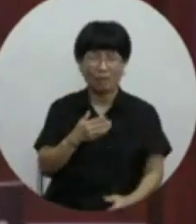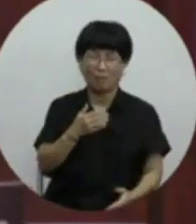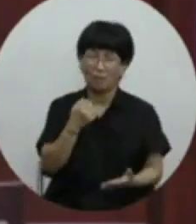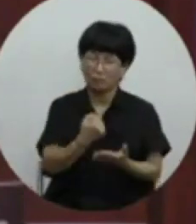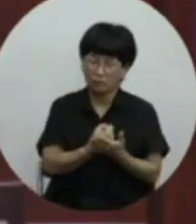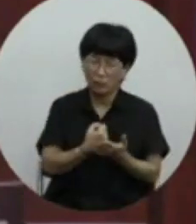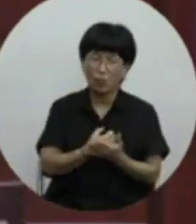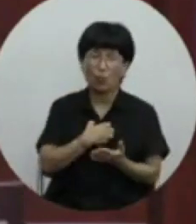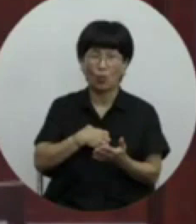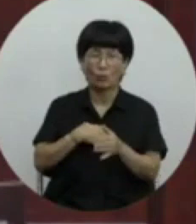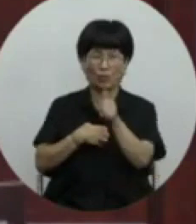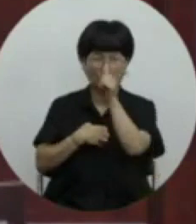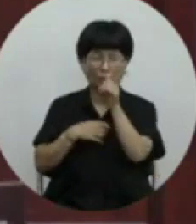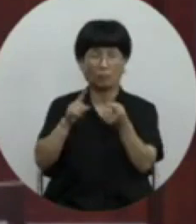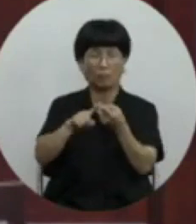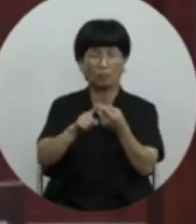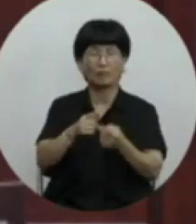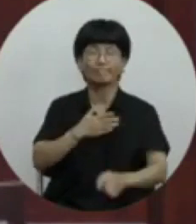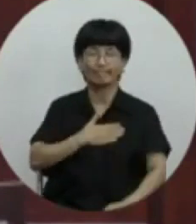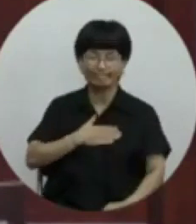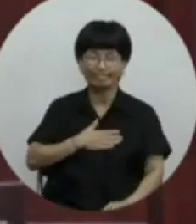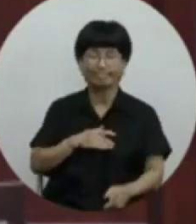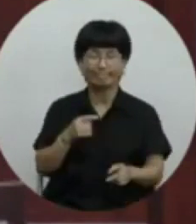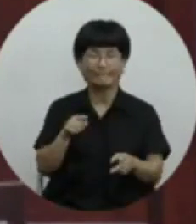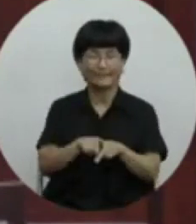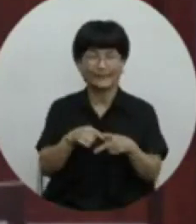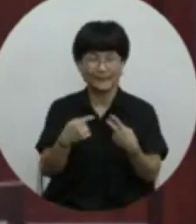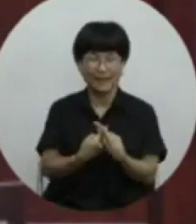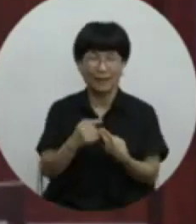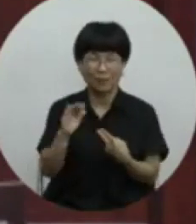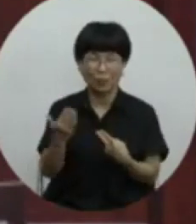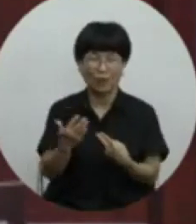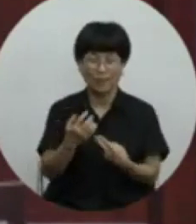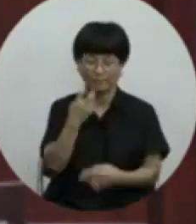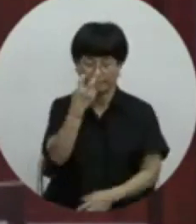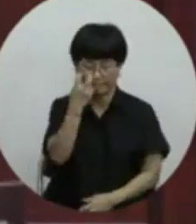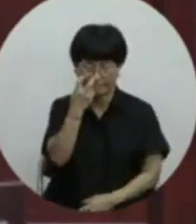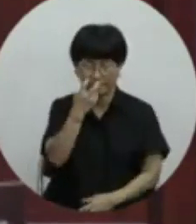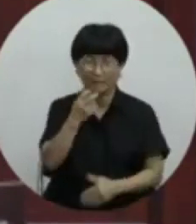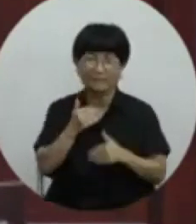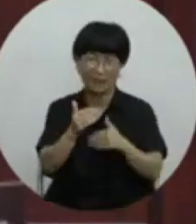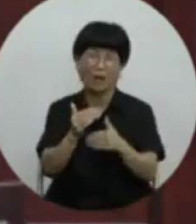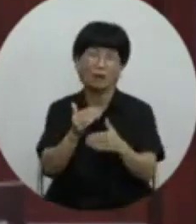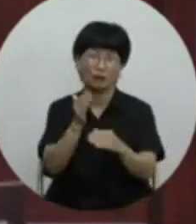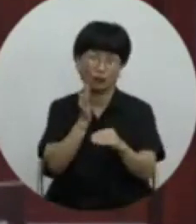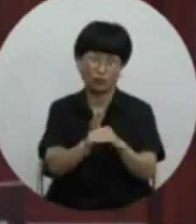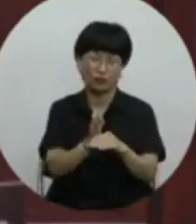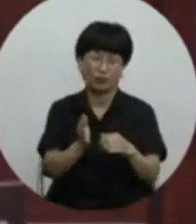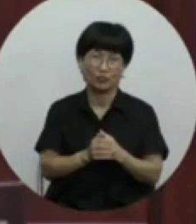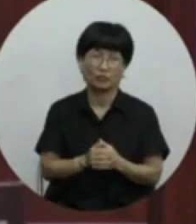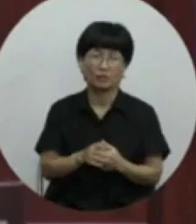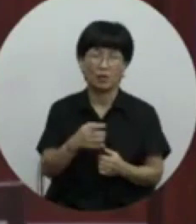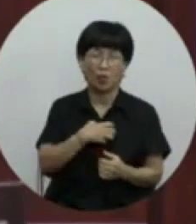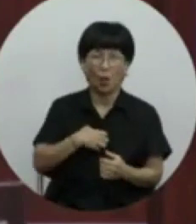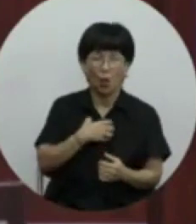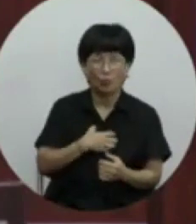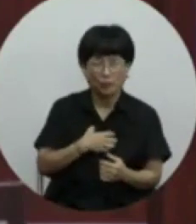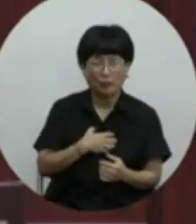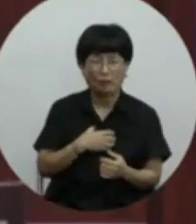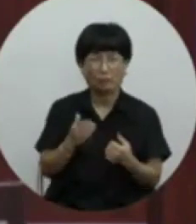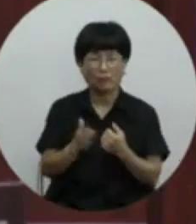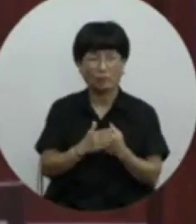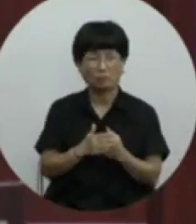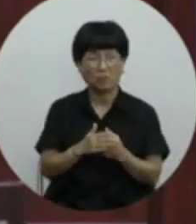의견에 대해 충분히 공감하며 세밀히 검토하여 대응하고 있습니다. 걱정과 우려만으로